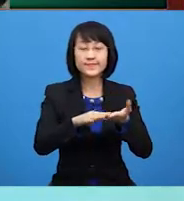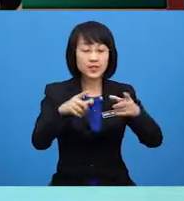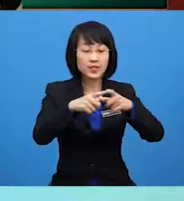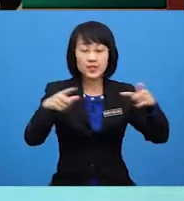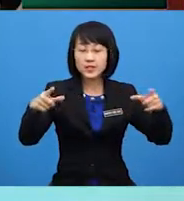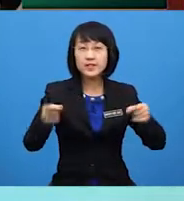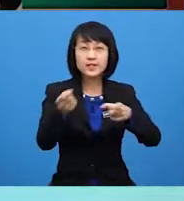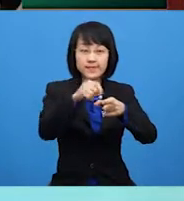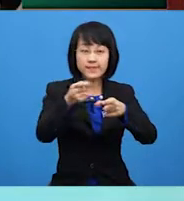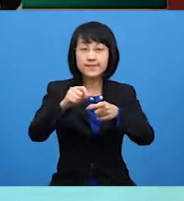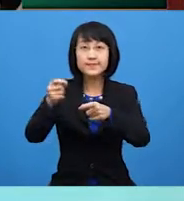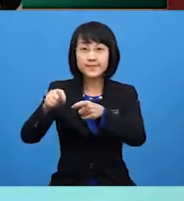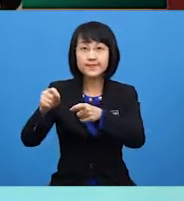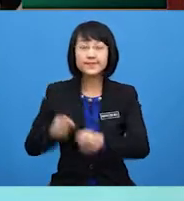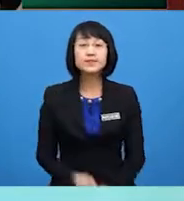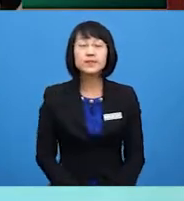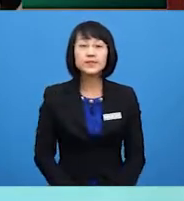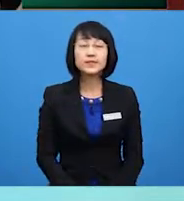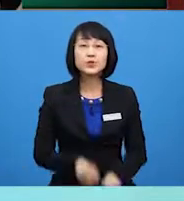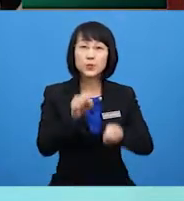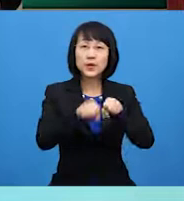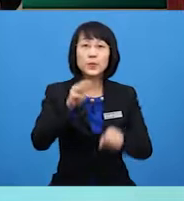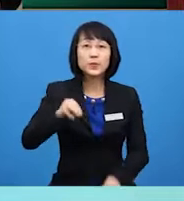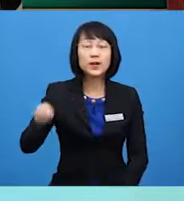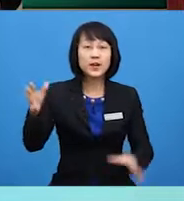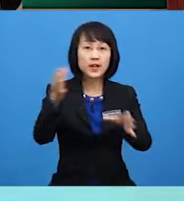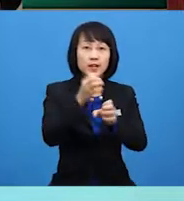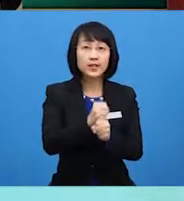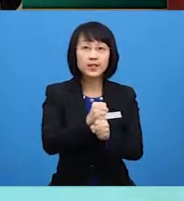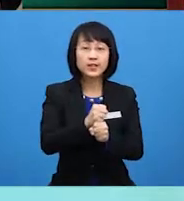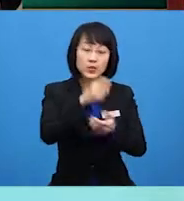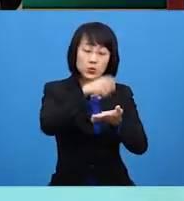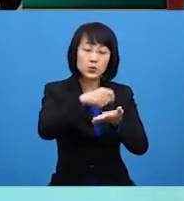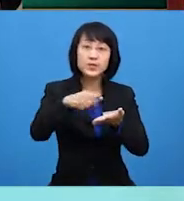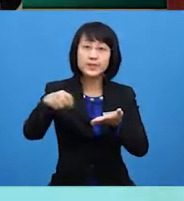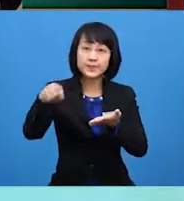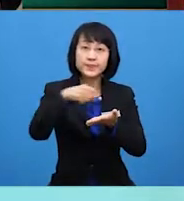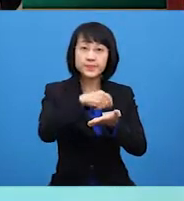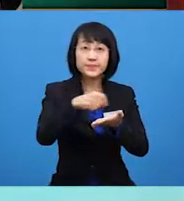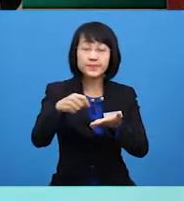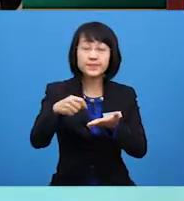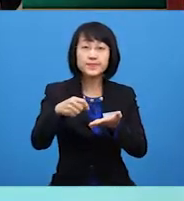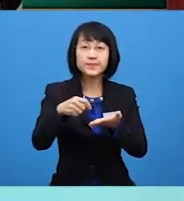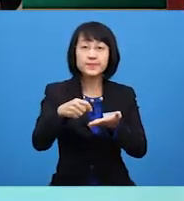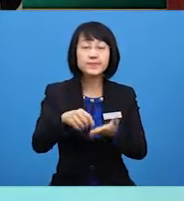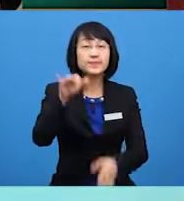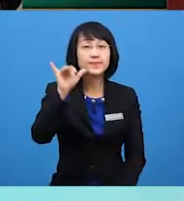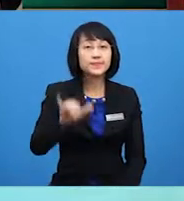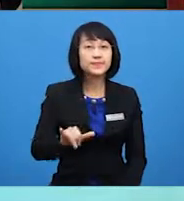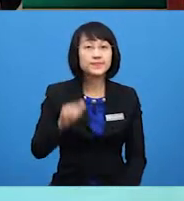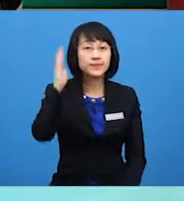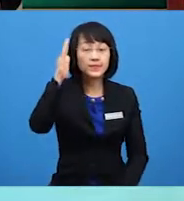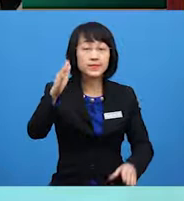and stylus supaya murid-murid dapat mencatat isi-isi penting yang akan